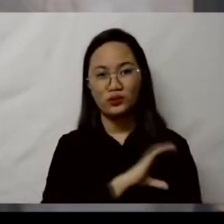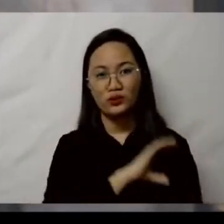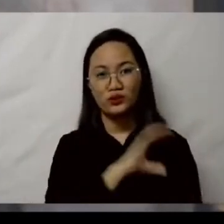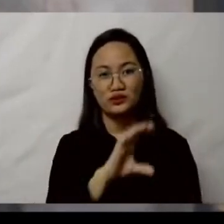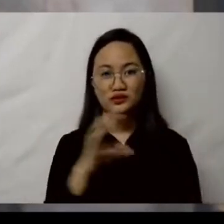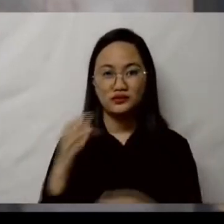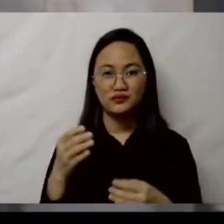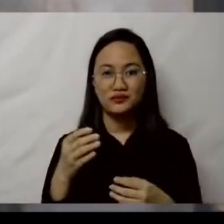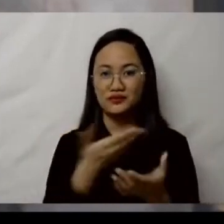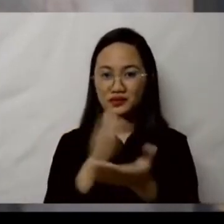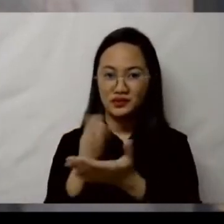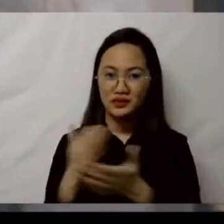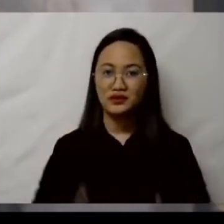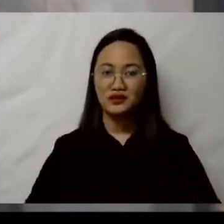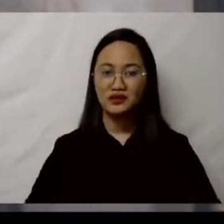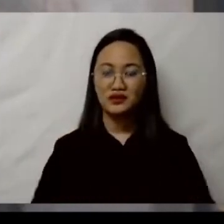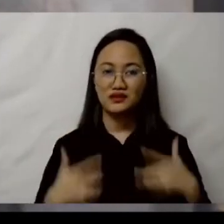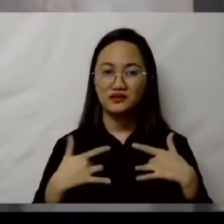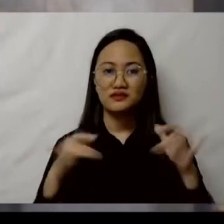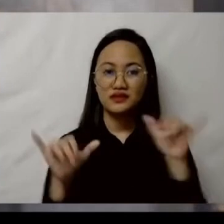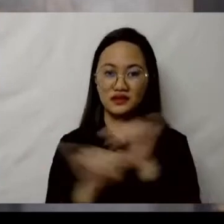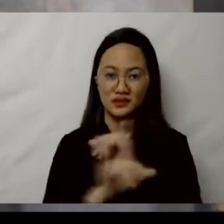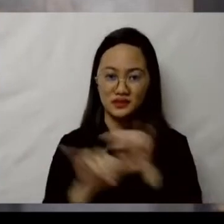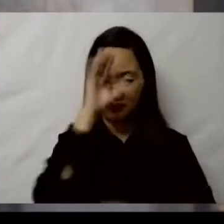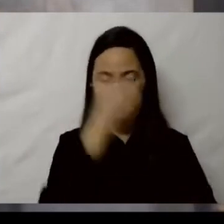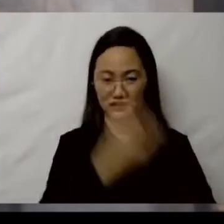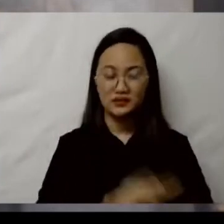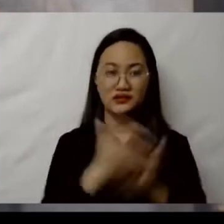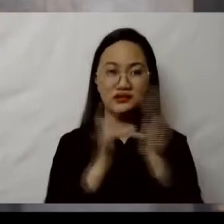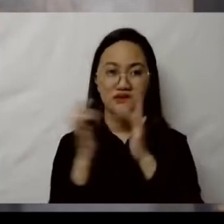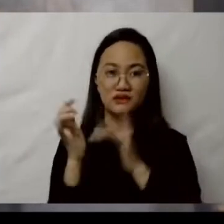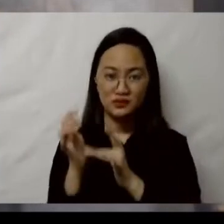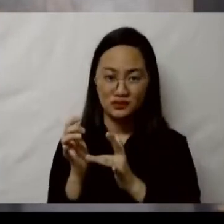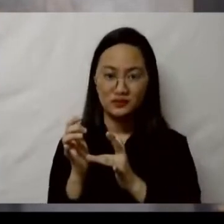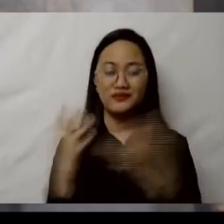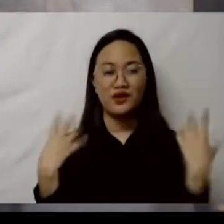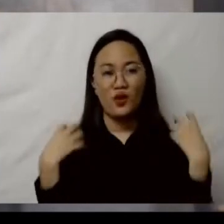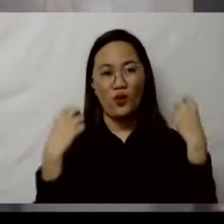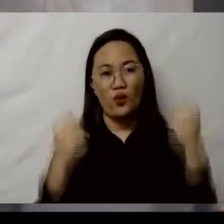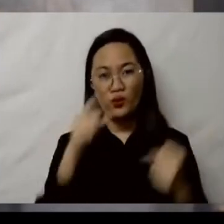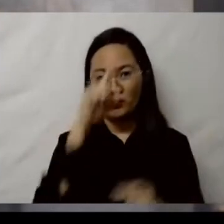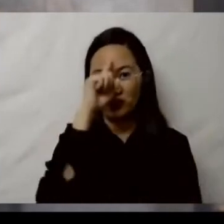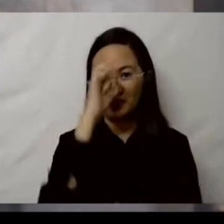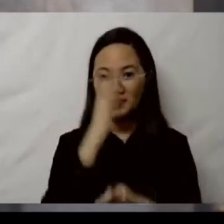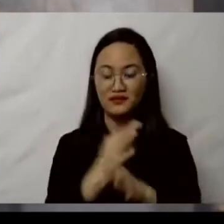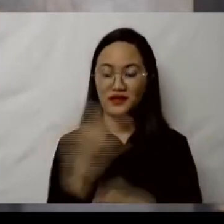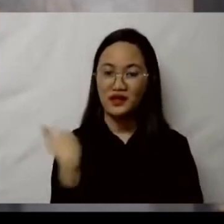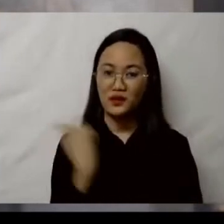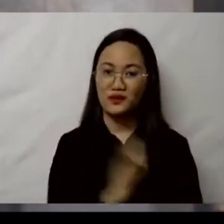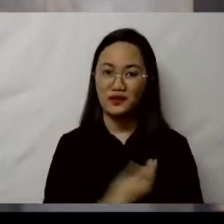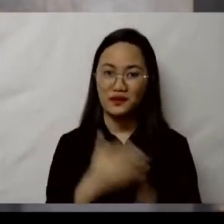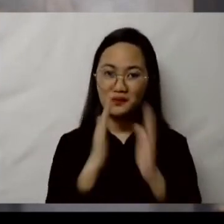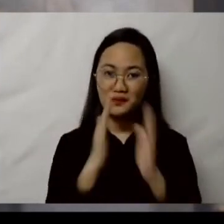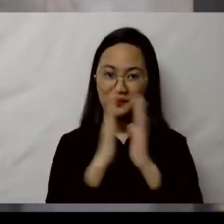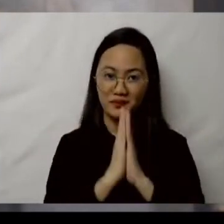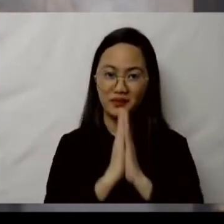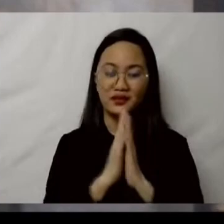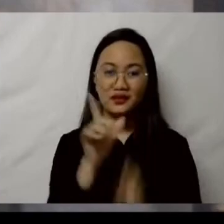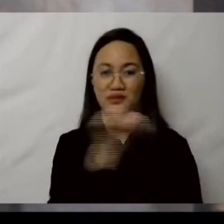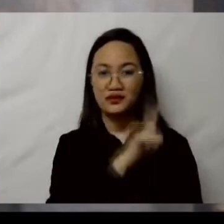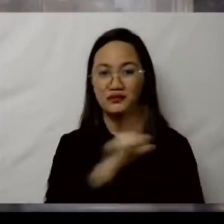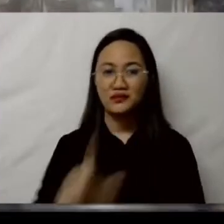kapwa tulad ng kanyang anak na si Jesus. Taglay ang matibay na pananampalataya, ating idalangin. Panginoon, dinggin